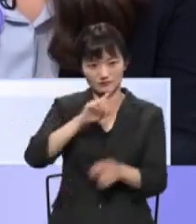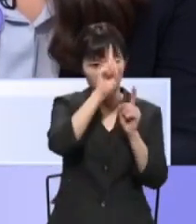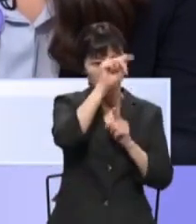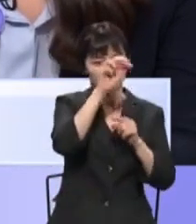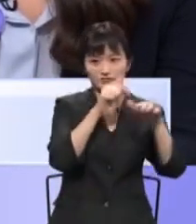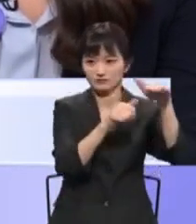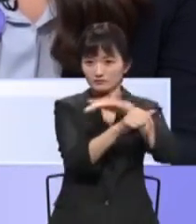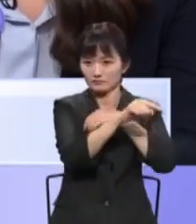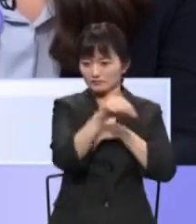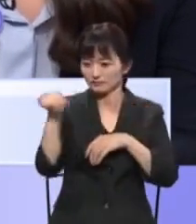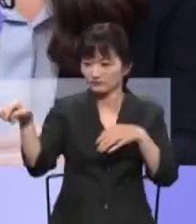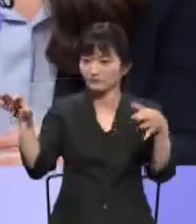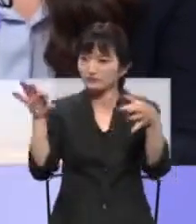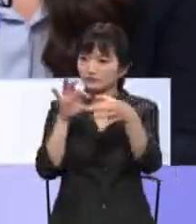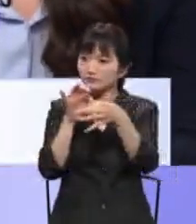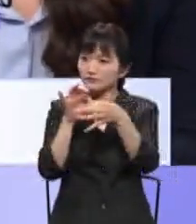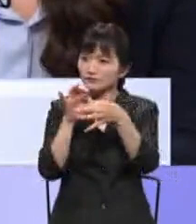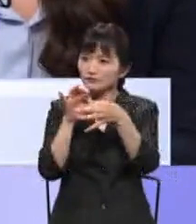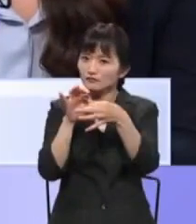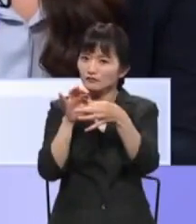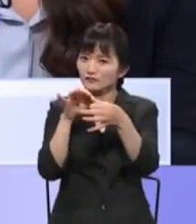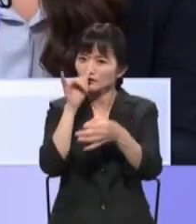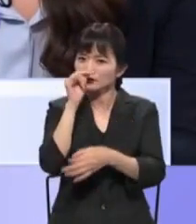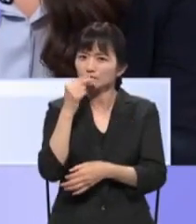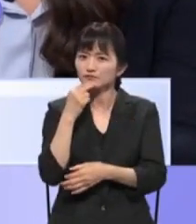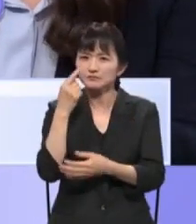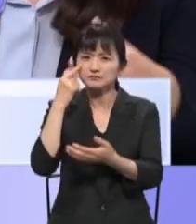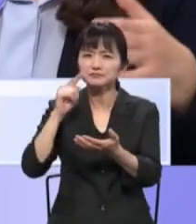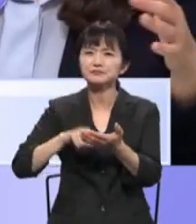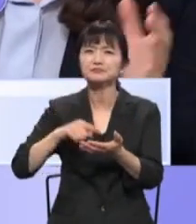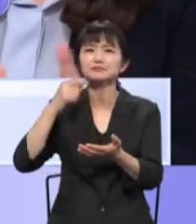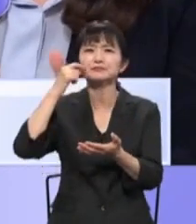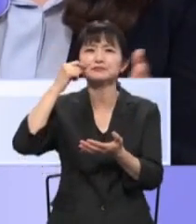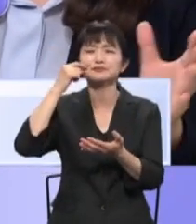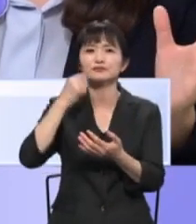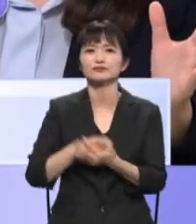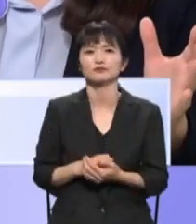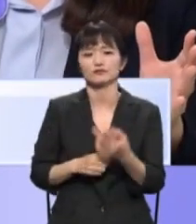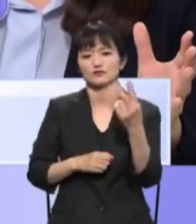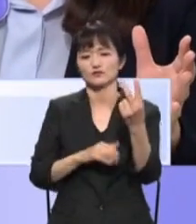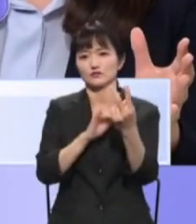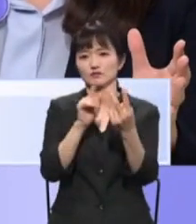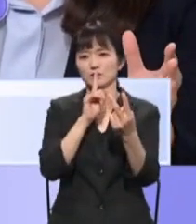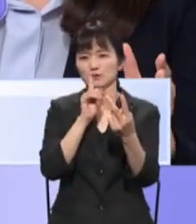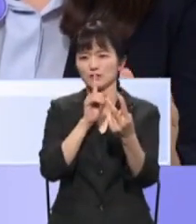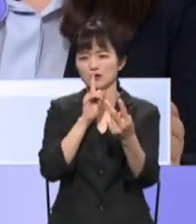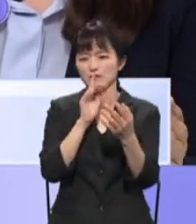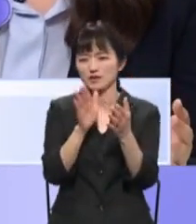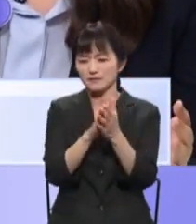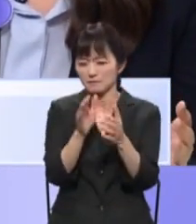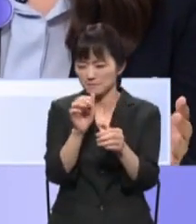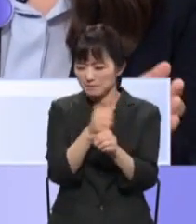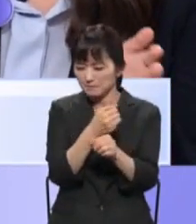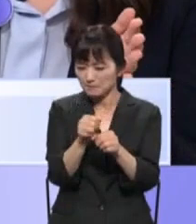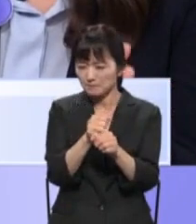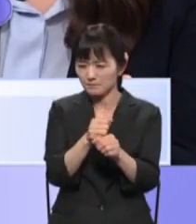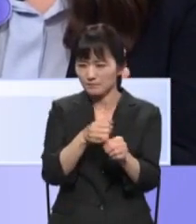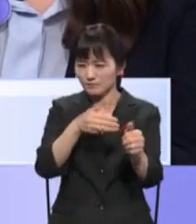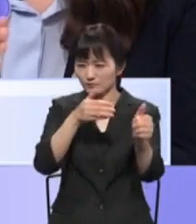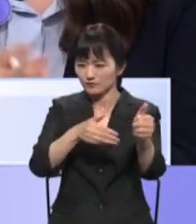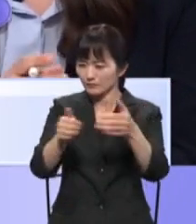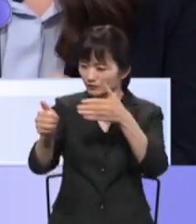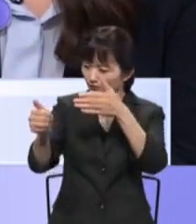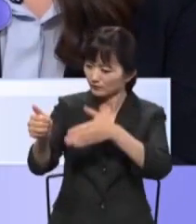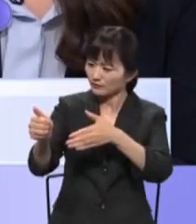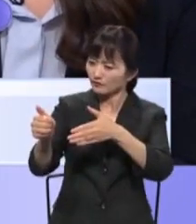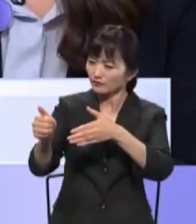사이의 연관관계를 정확하게 찾을 수가 없는 상황인 거죠. 그렇기 때문에 그 둘이 모종의 결탁이나 뭐 또는 청탁 이런 게 있었다고